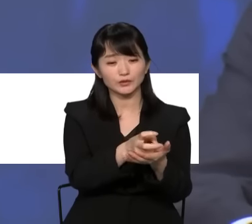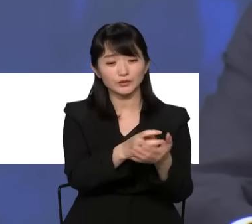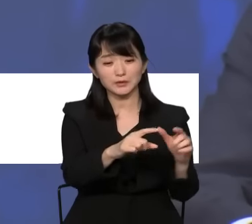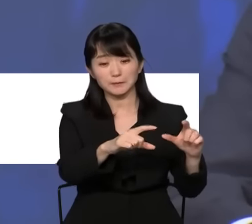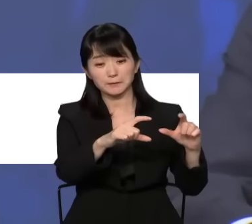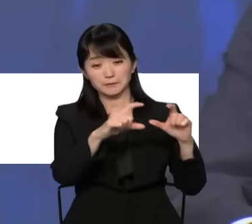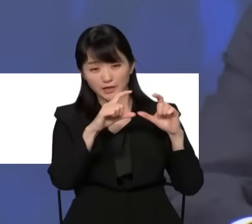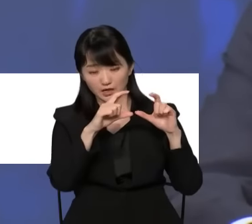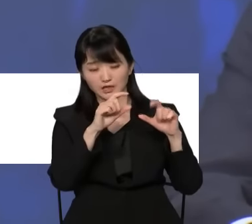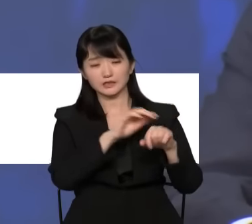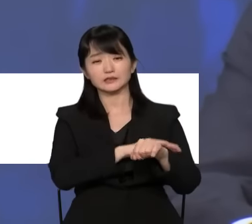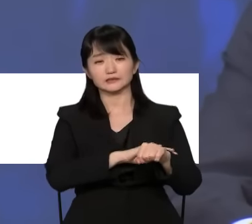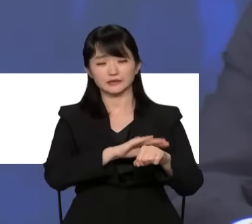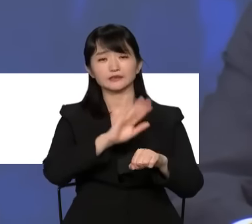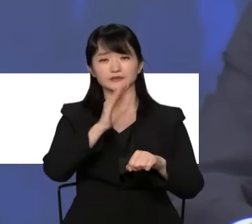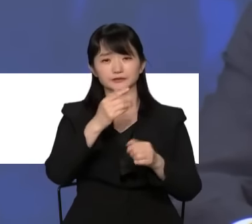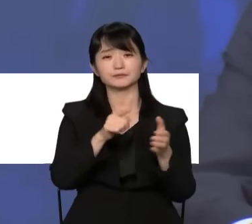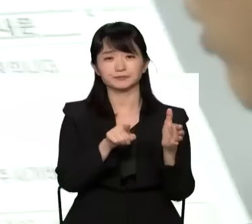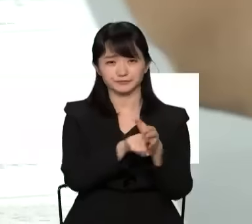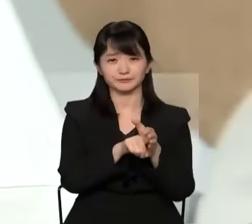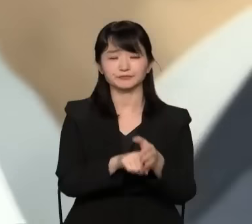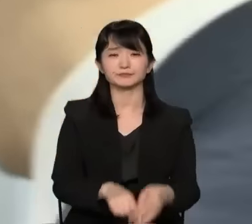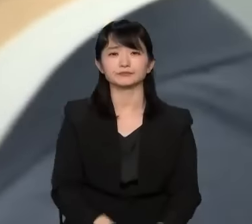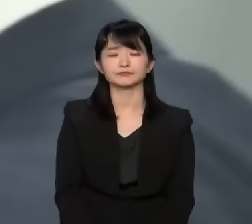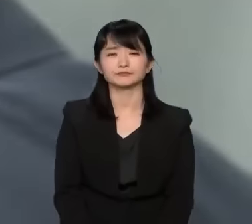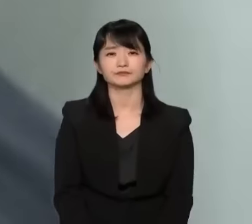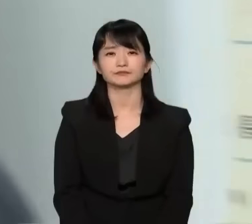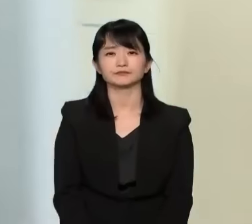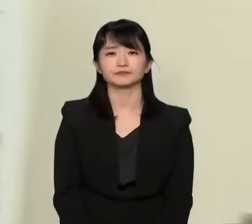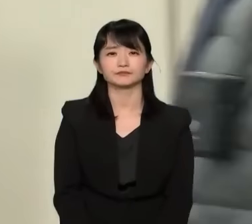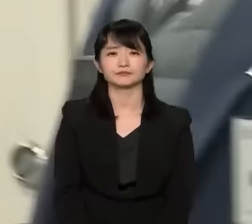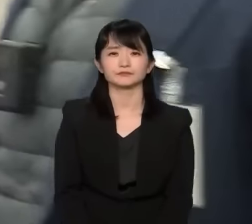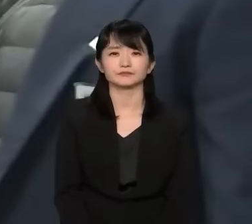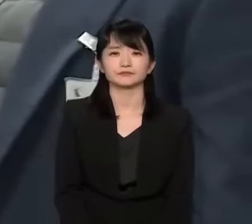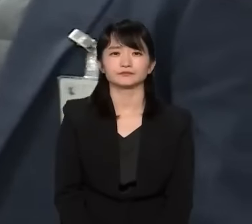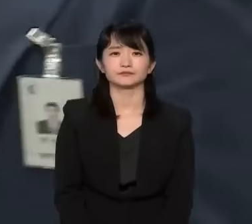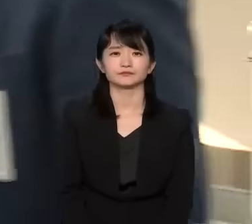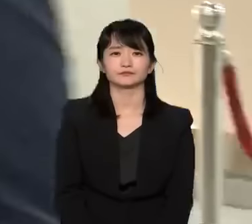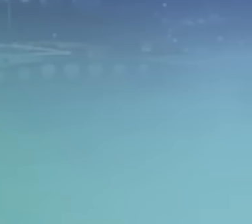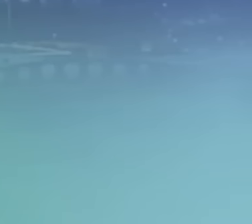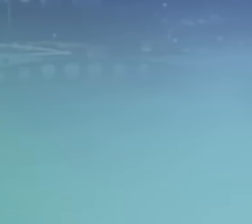그런 판결이 제대로 될 거라고 믿고 있고요. JTBC 유선입니다.